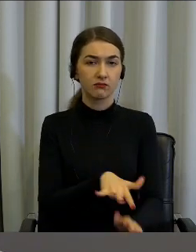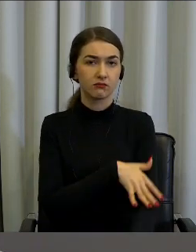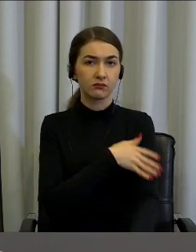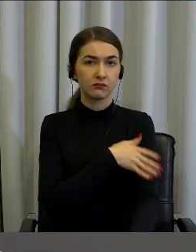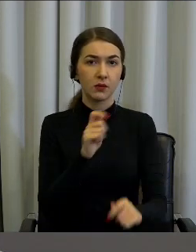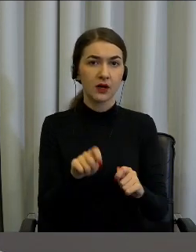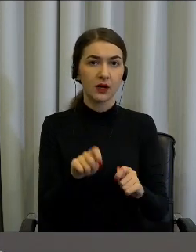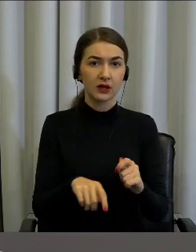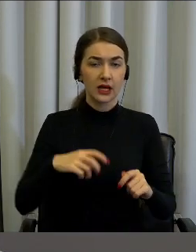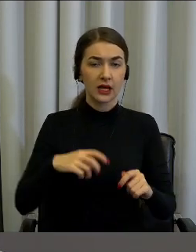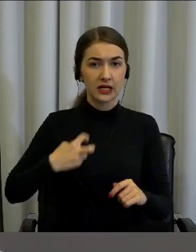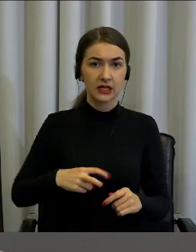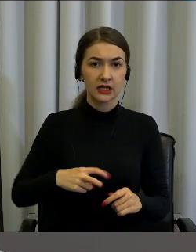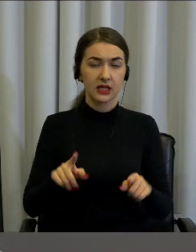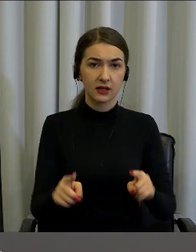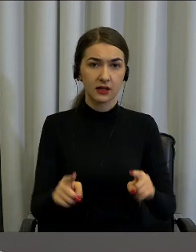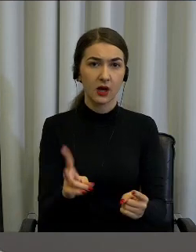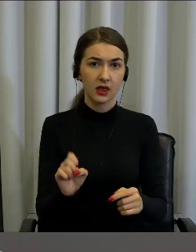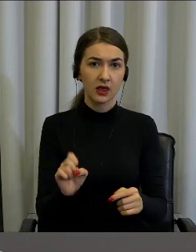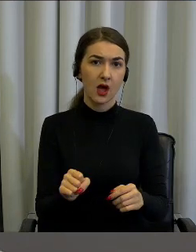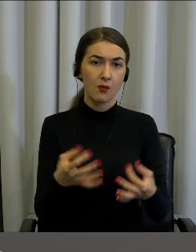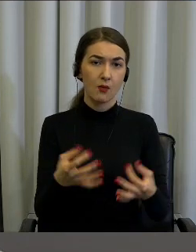затримання на контрольно-пропускних